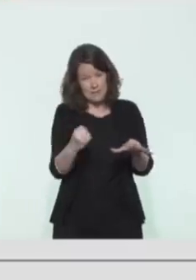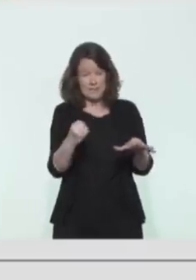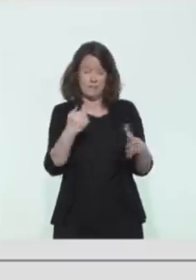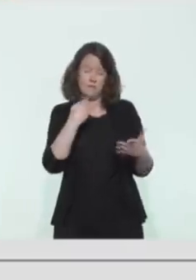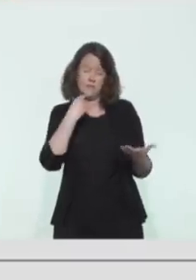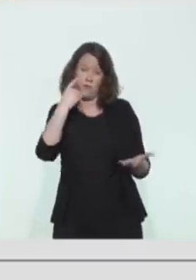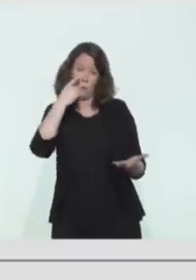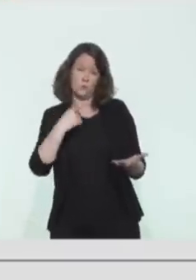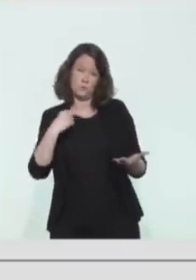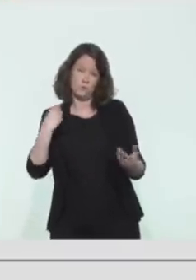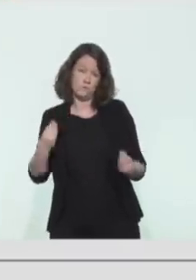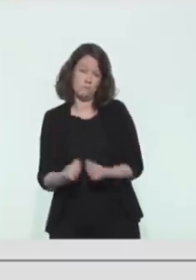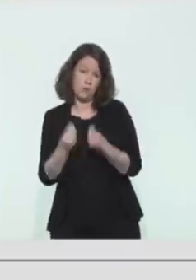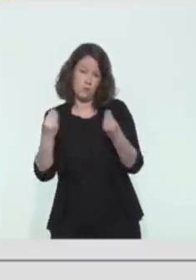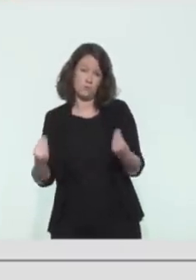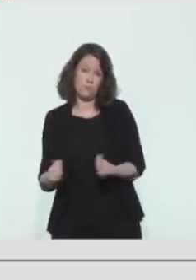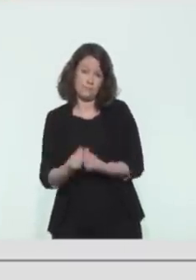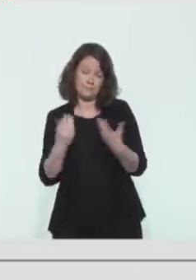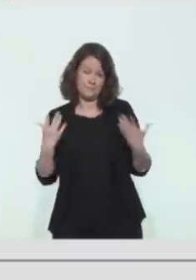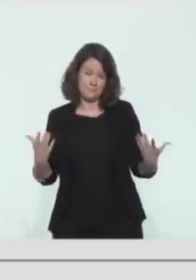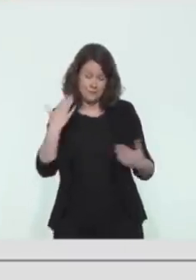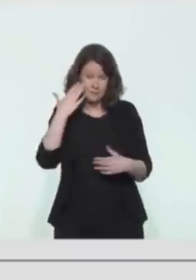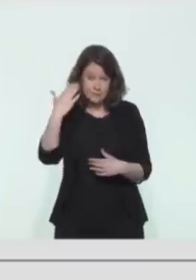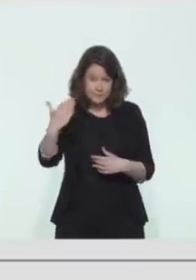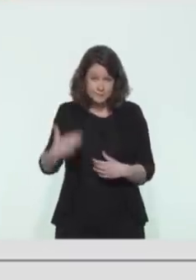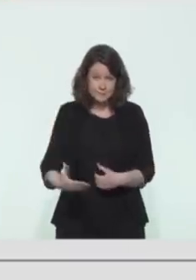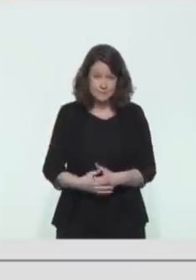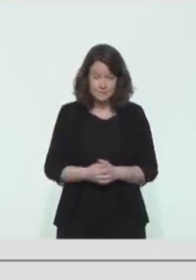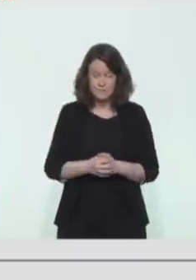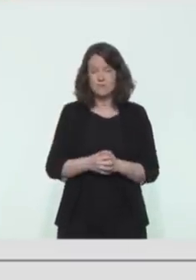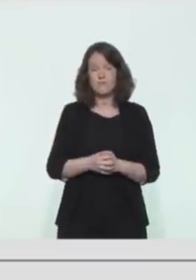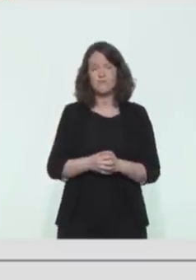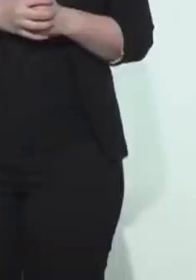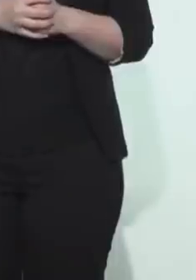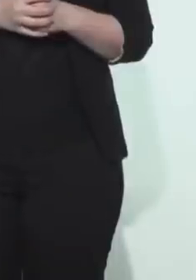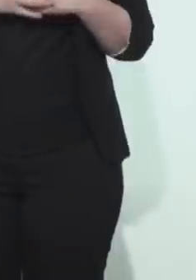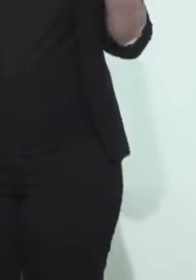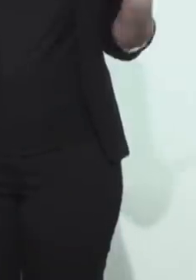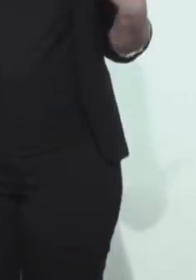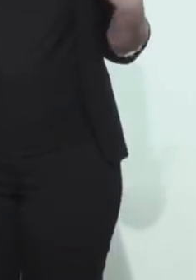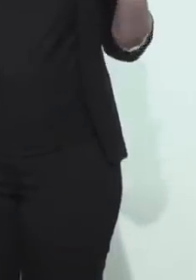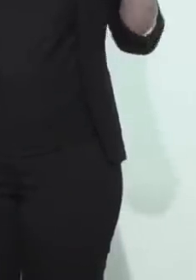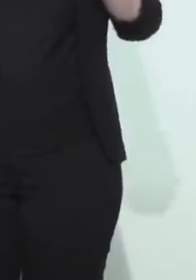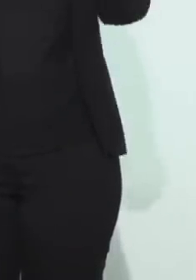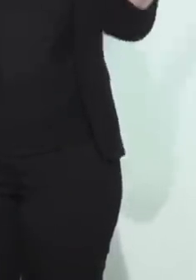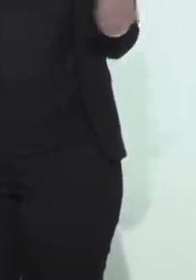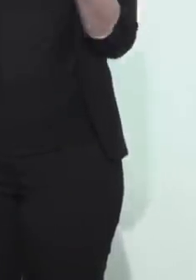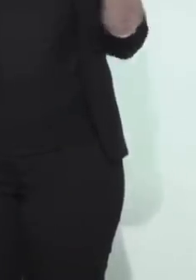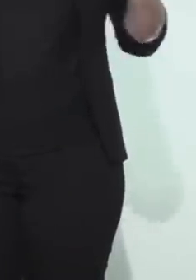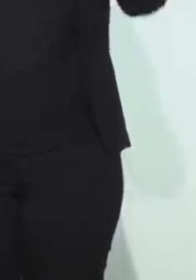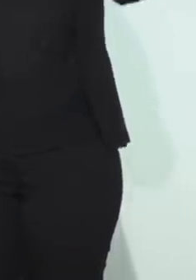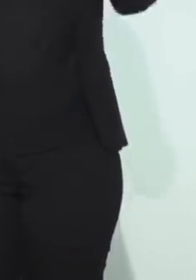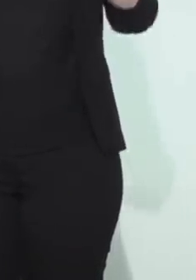encore trop de malades dans les services de réanimation. Donc ces cartographies, encore une fois,